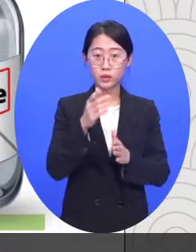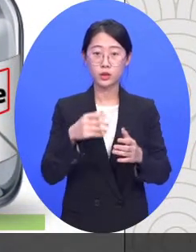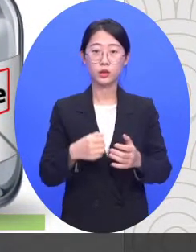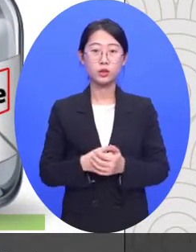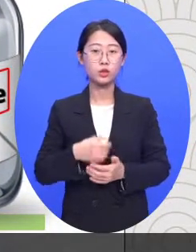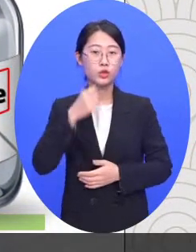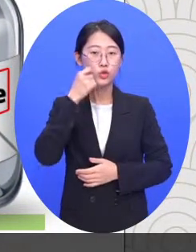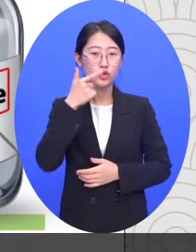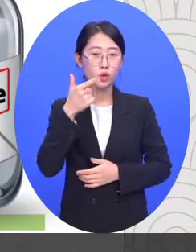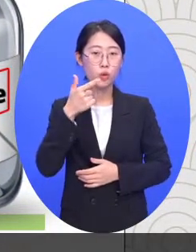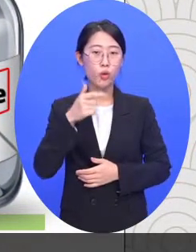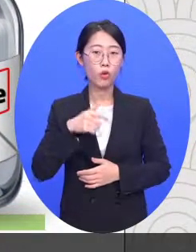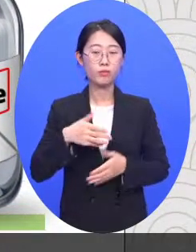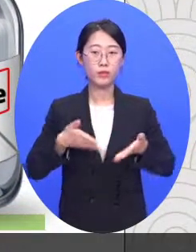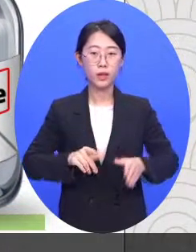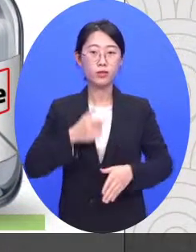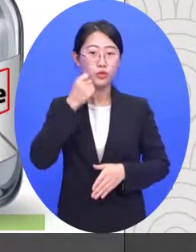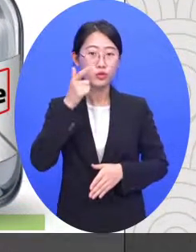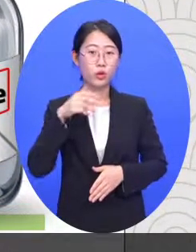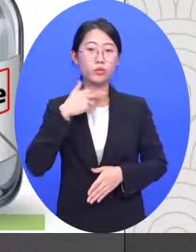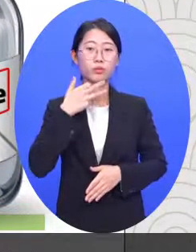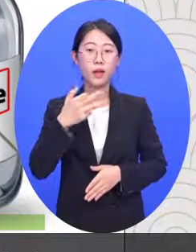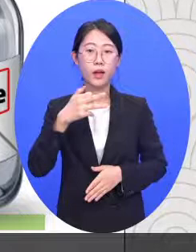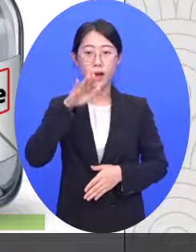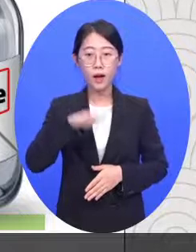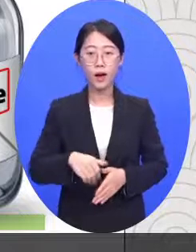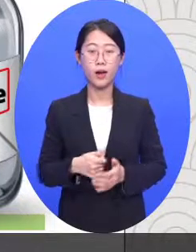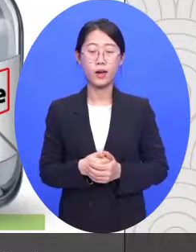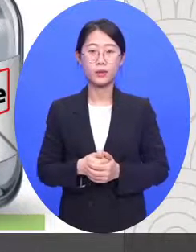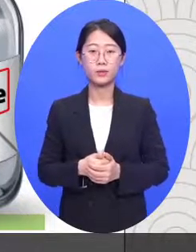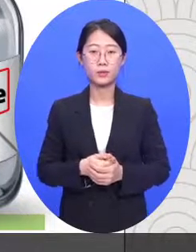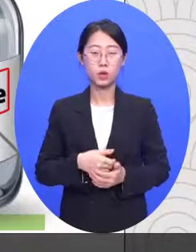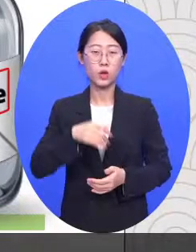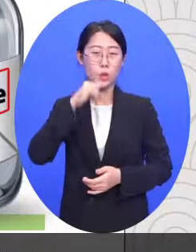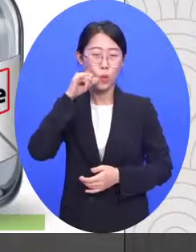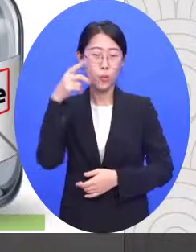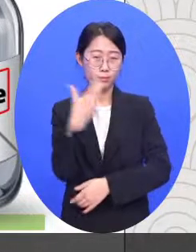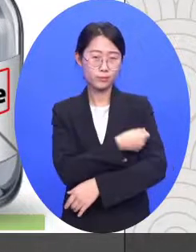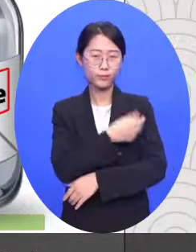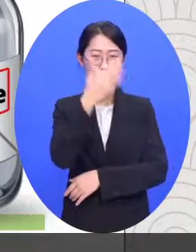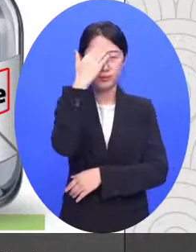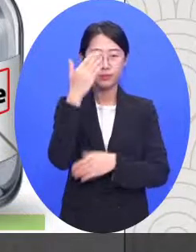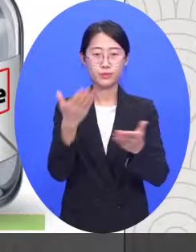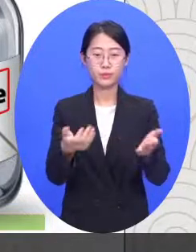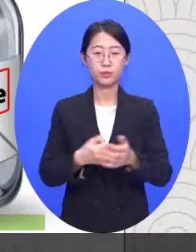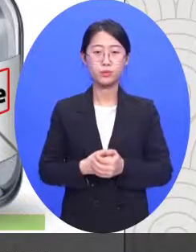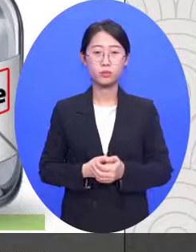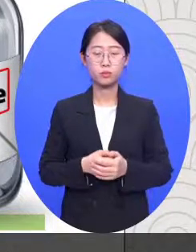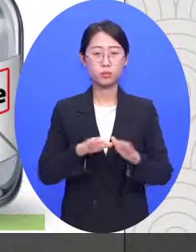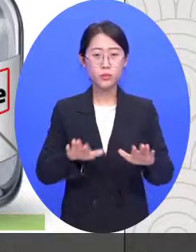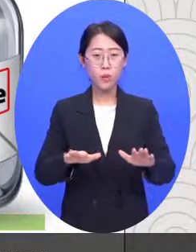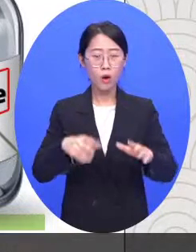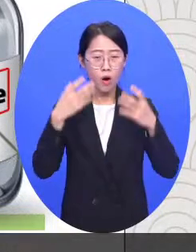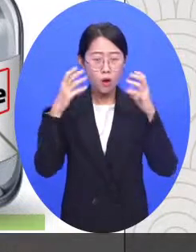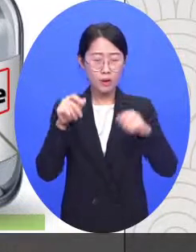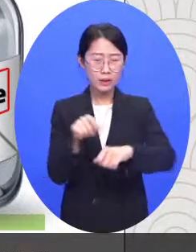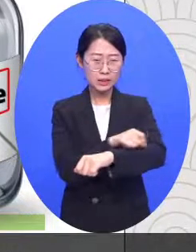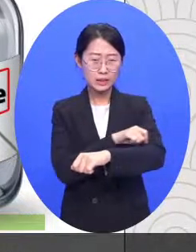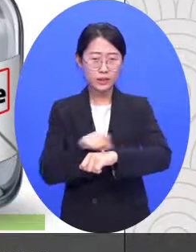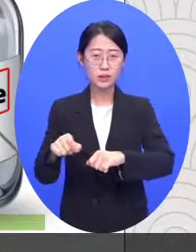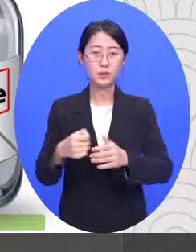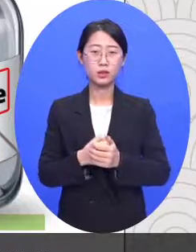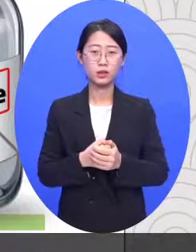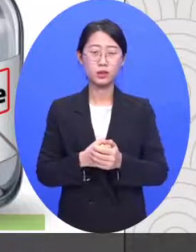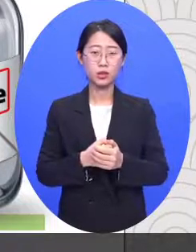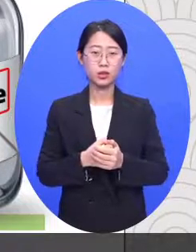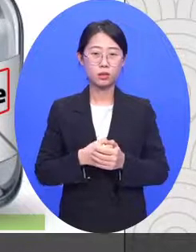천안시가 생후 6개월 이상 18세 이하 어린이를 대상으로 독감 무료 예방접종을 실시합니다. 올해는 특히 어린이